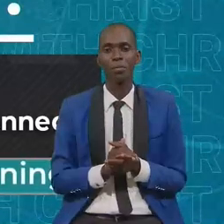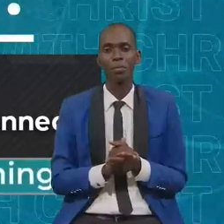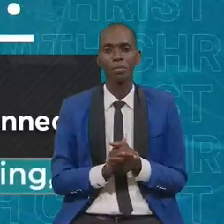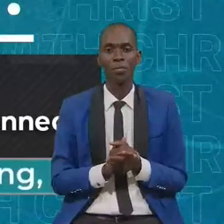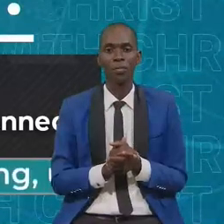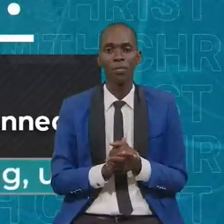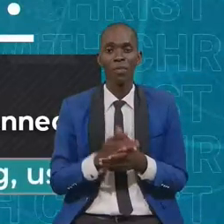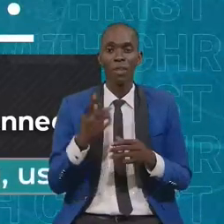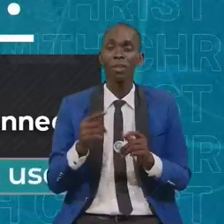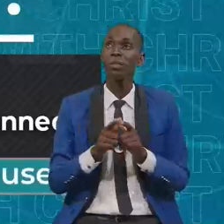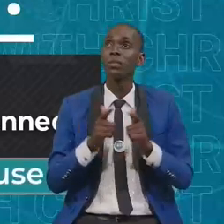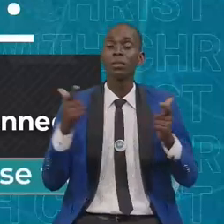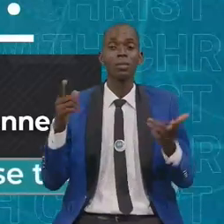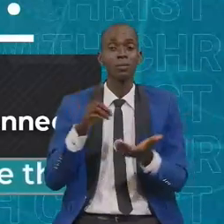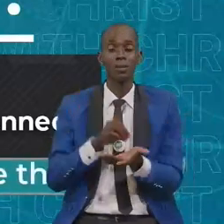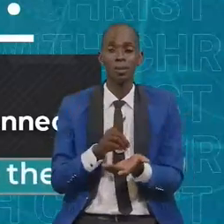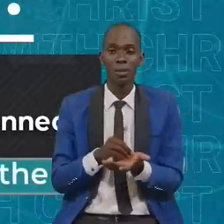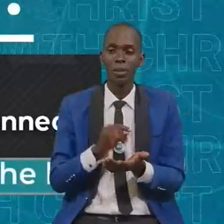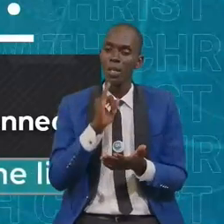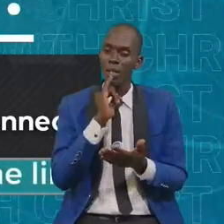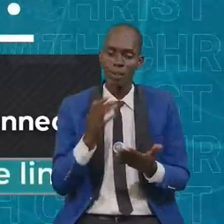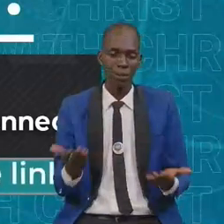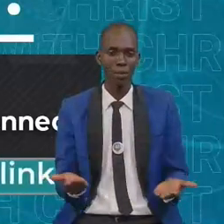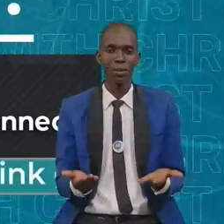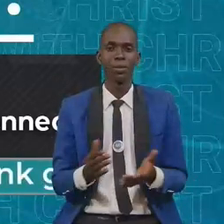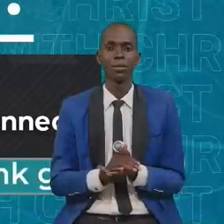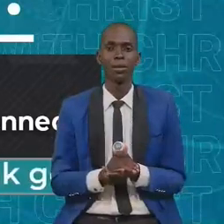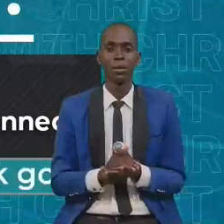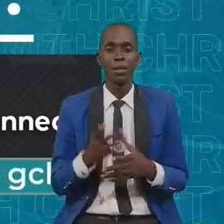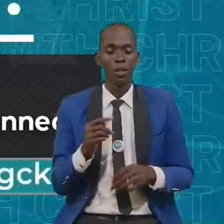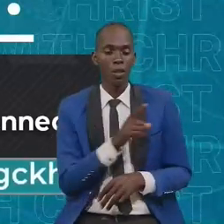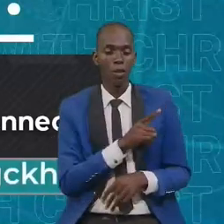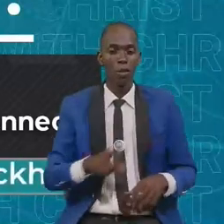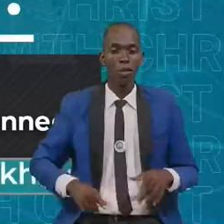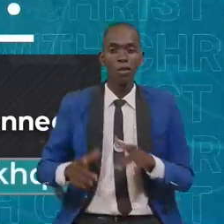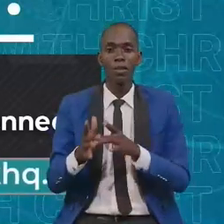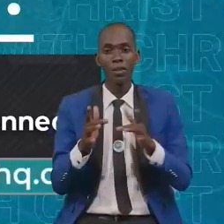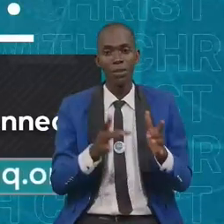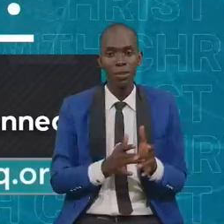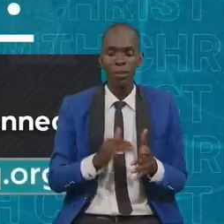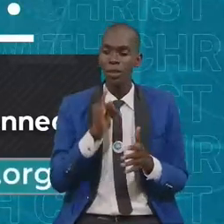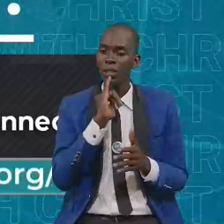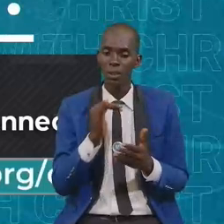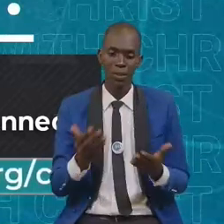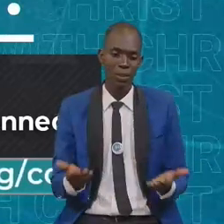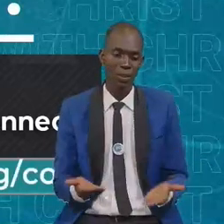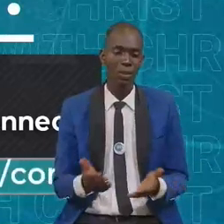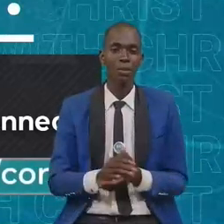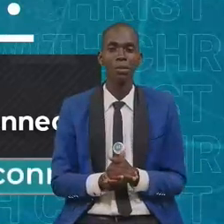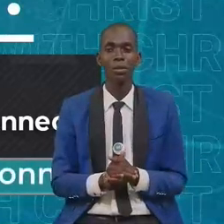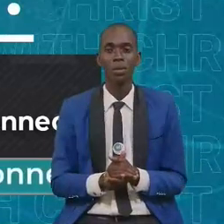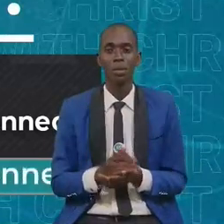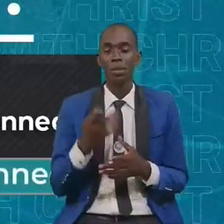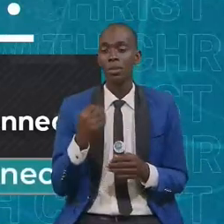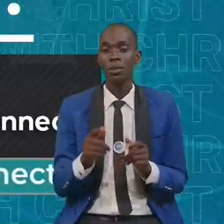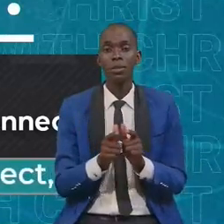le grand médecin il a il est là le Seigneur Jésus il est là le